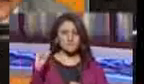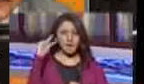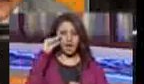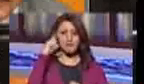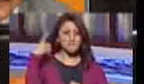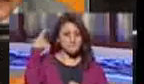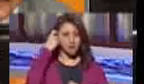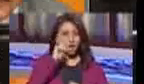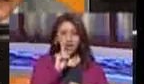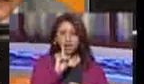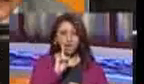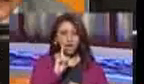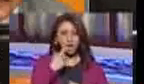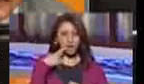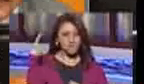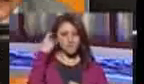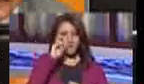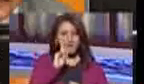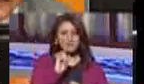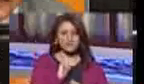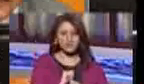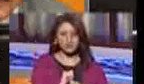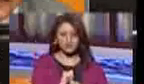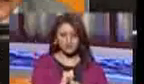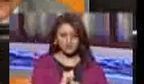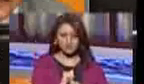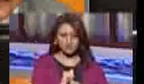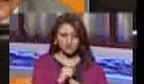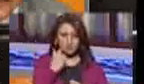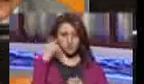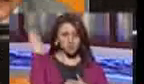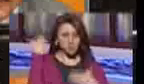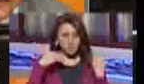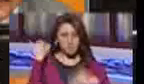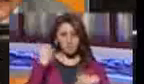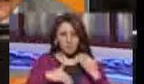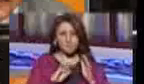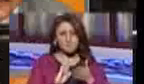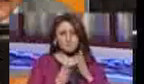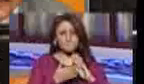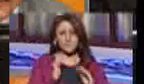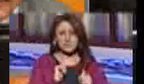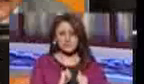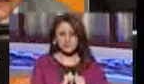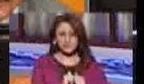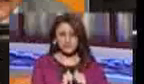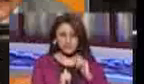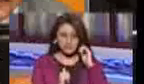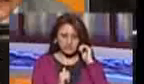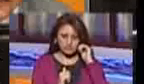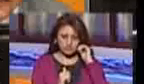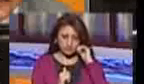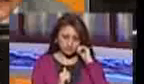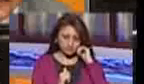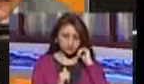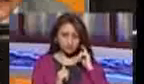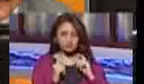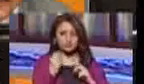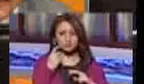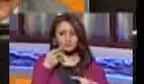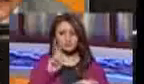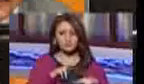ايه؟ ما انا قلت لحضرتك اصابات رضيه. اصابات ايه يا فندم؟ إصابات رضية. يعني إيه؟